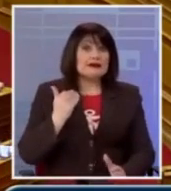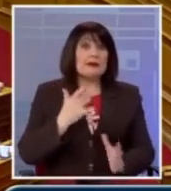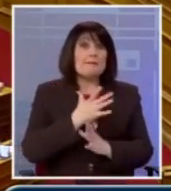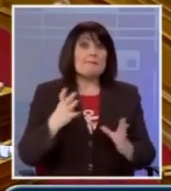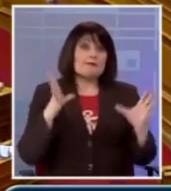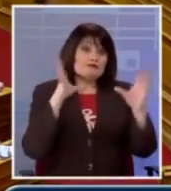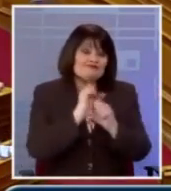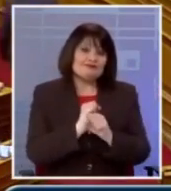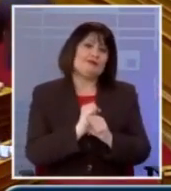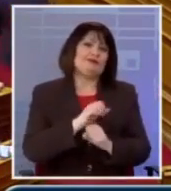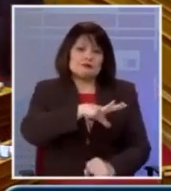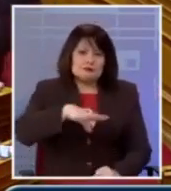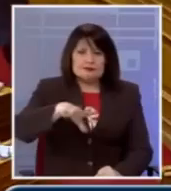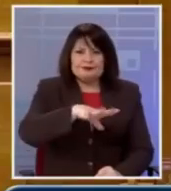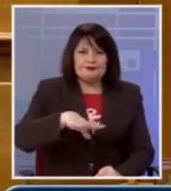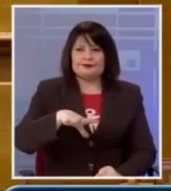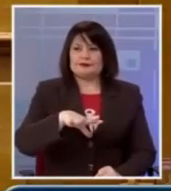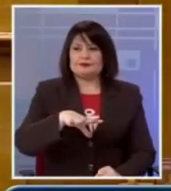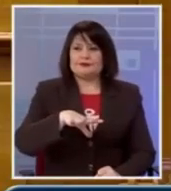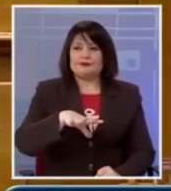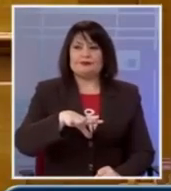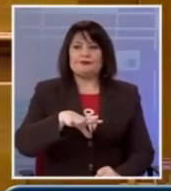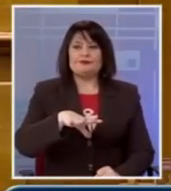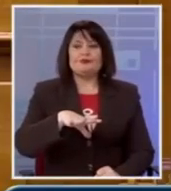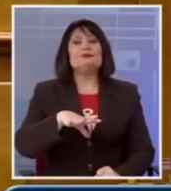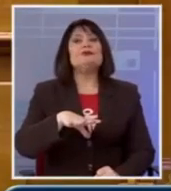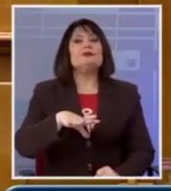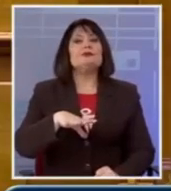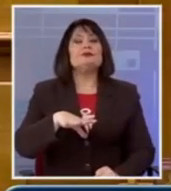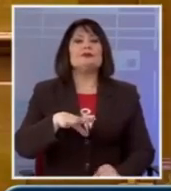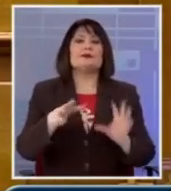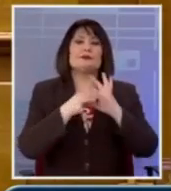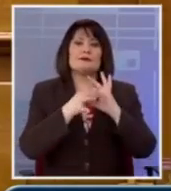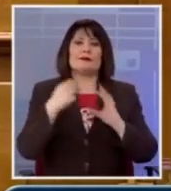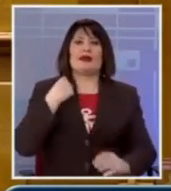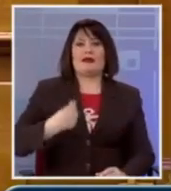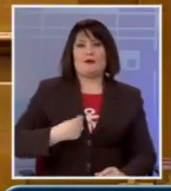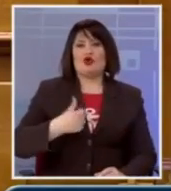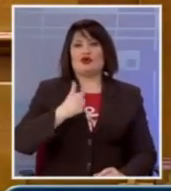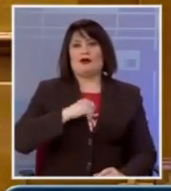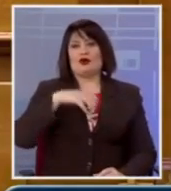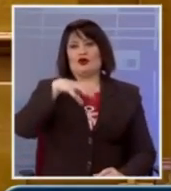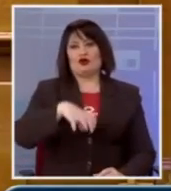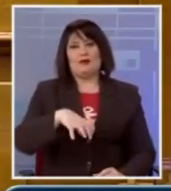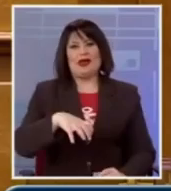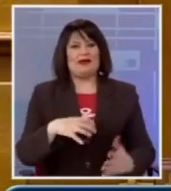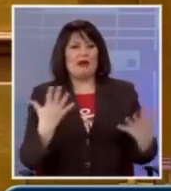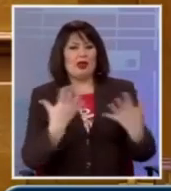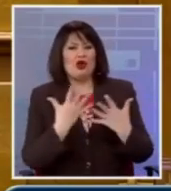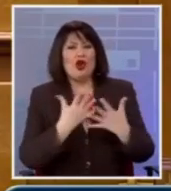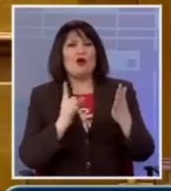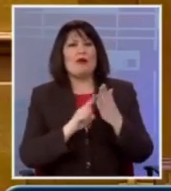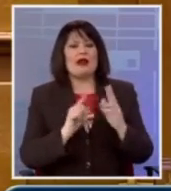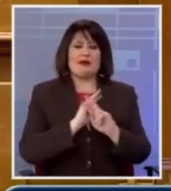γκρίζα ζώνη η οποία καταλαμβάνει τη σχέση ανάμεσα στο δημόσιο και ιδιωτικό τομέα. Και μιλάμε για